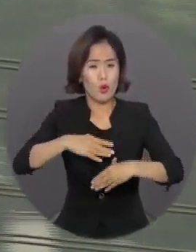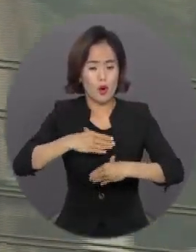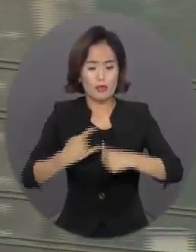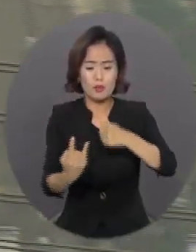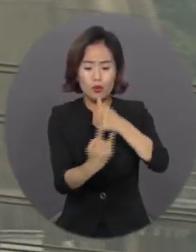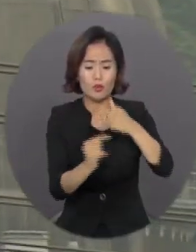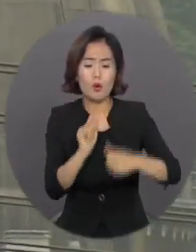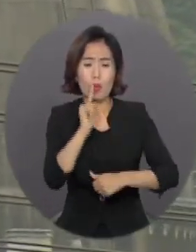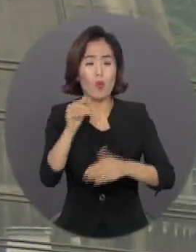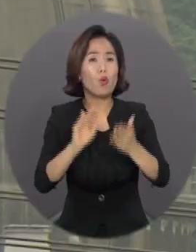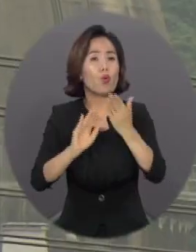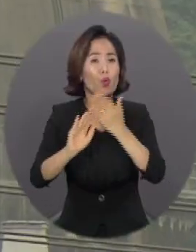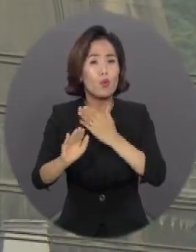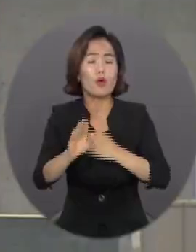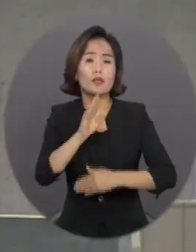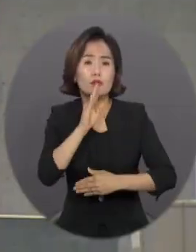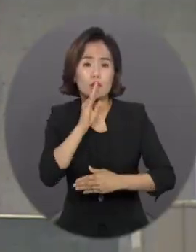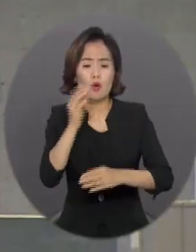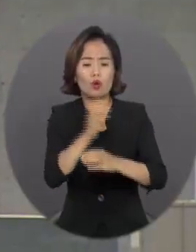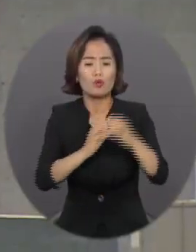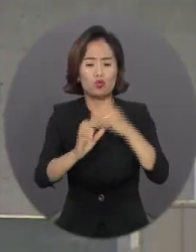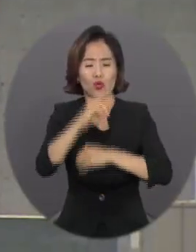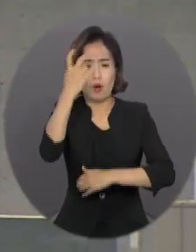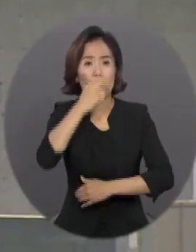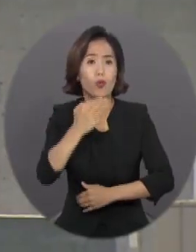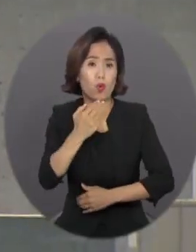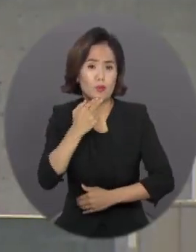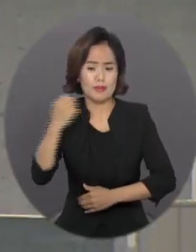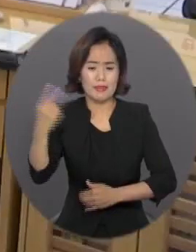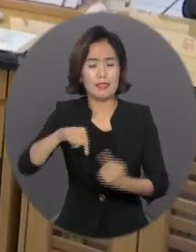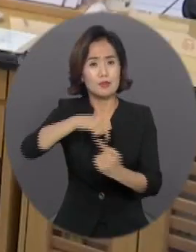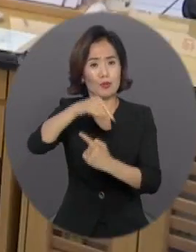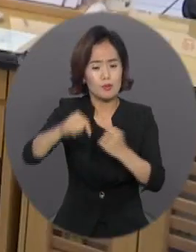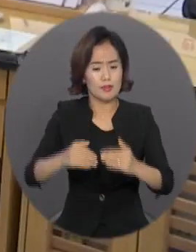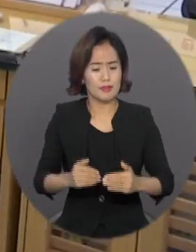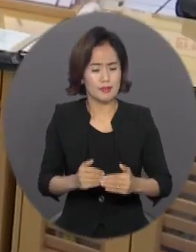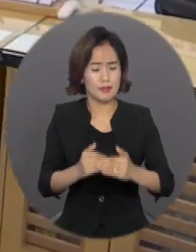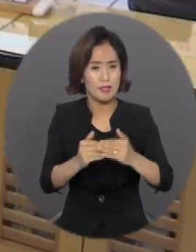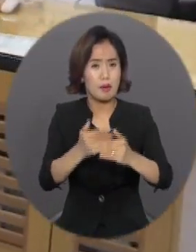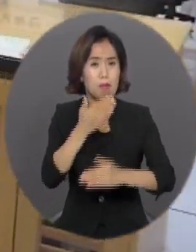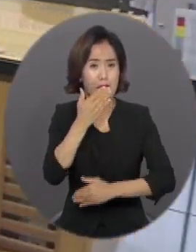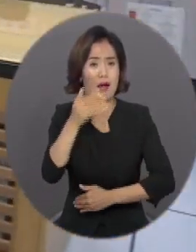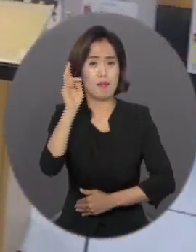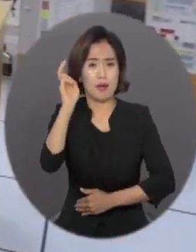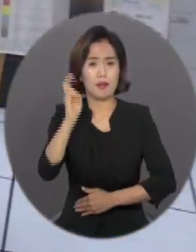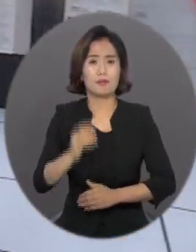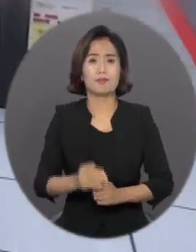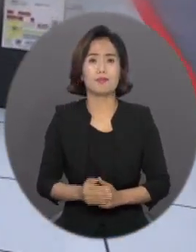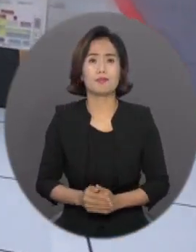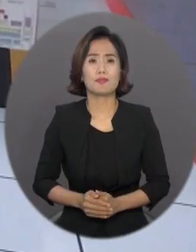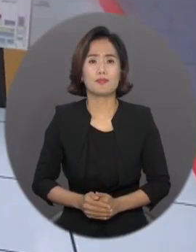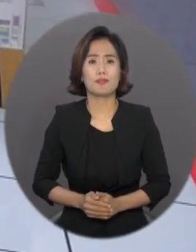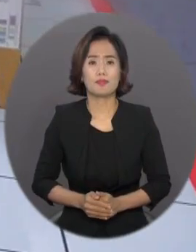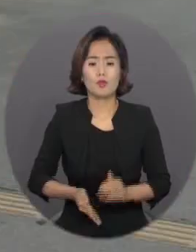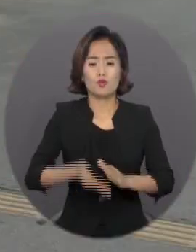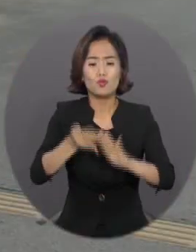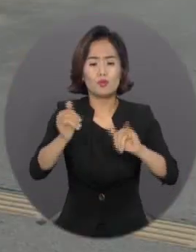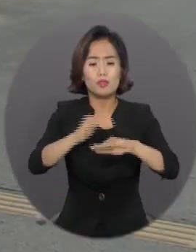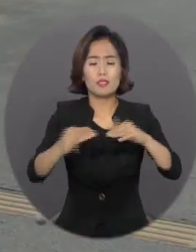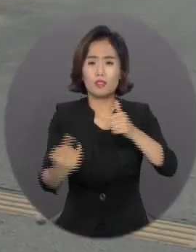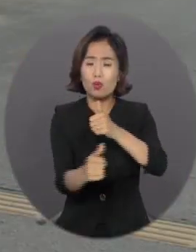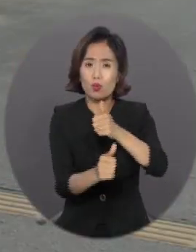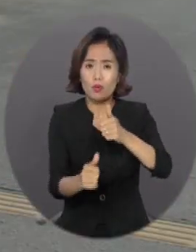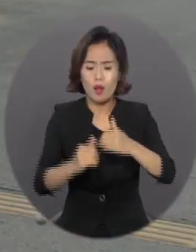원자력안전위원회에 보고되고 나면 사실상 추가 검토 없이 재가동 절차에 들어갈 것이란 분석이 지배적입니다.